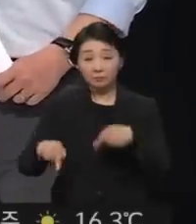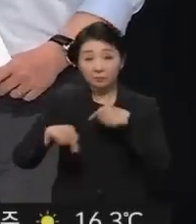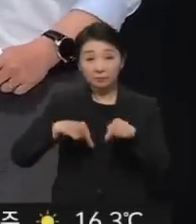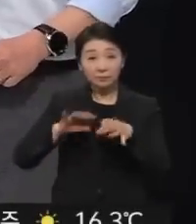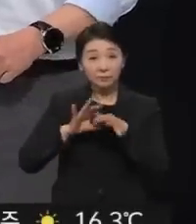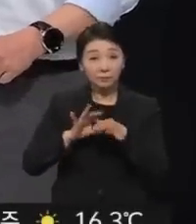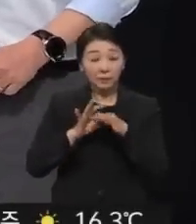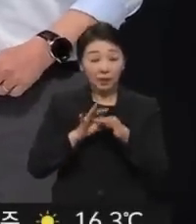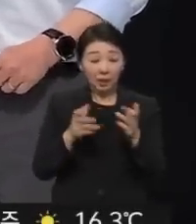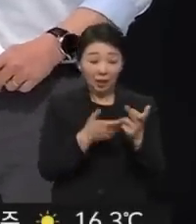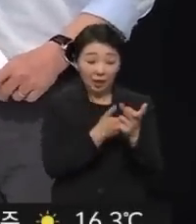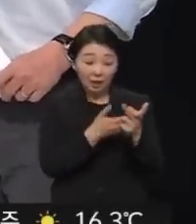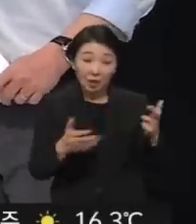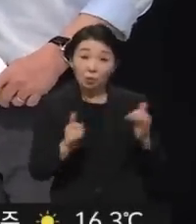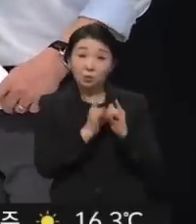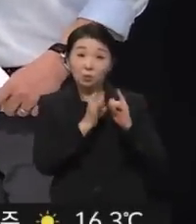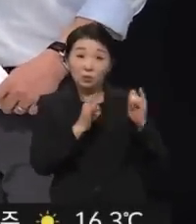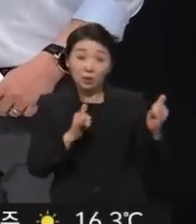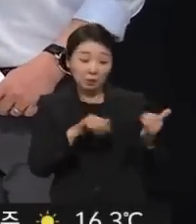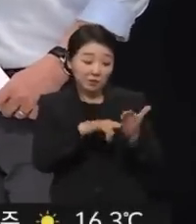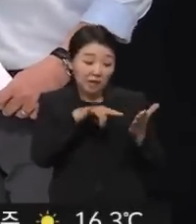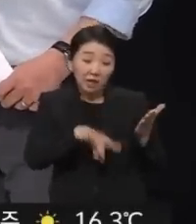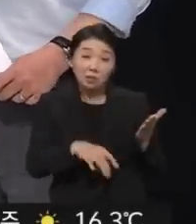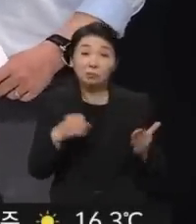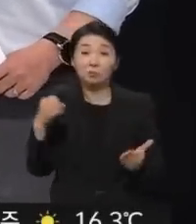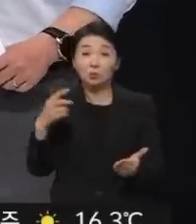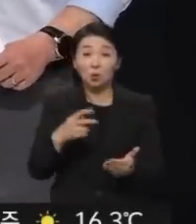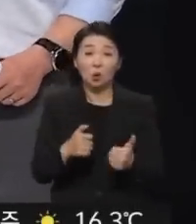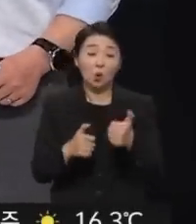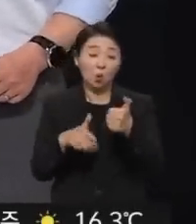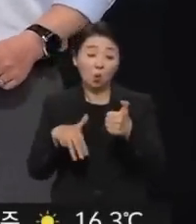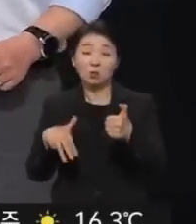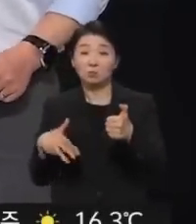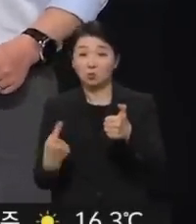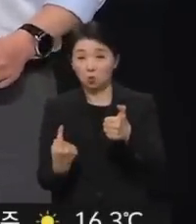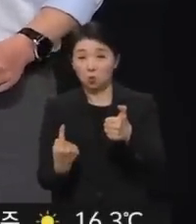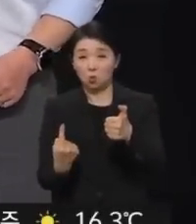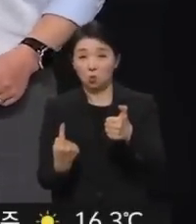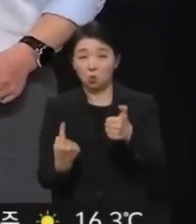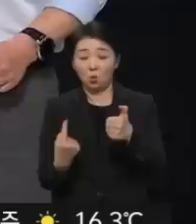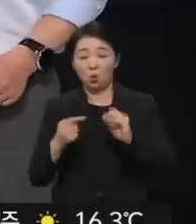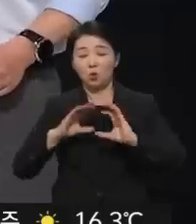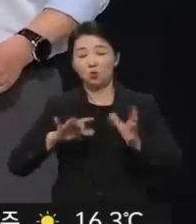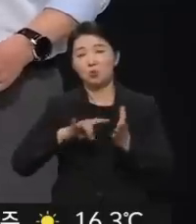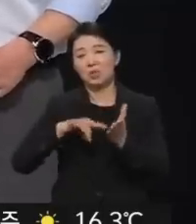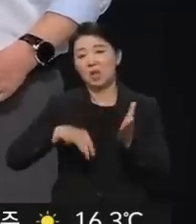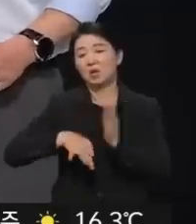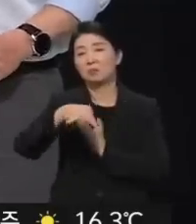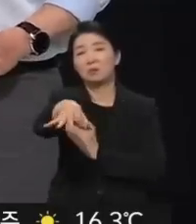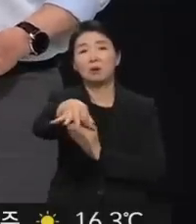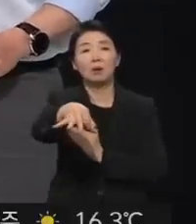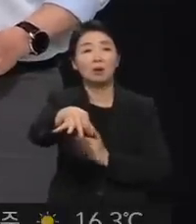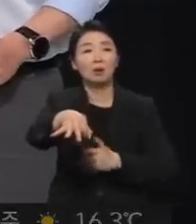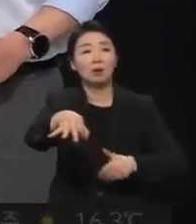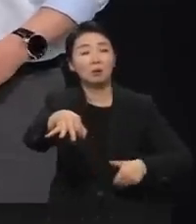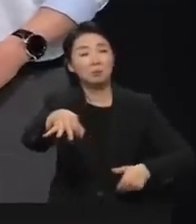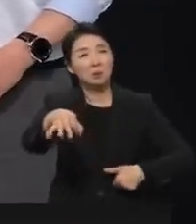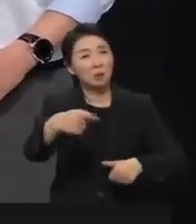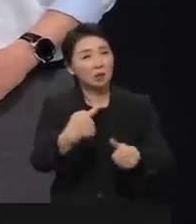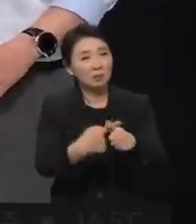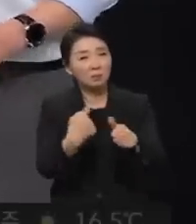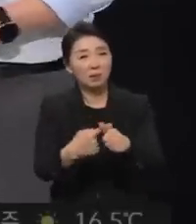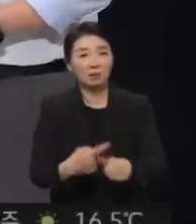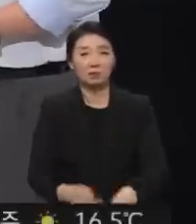정치권에선 강원 도민의 혈세뿐 아니라 무려 50조 원에 이르는 국민 혈세도 들어가야 할 상황이다. 쓴소리가